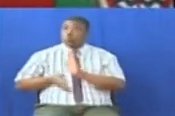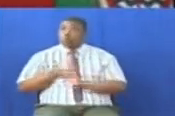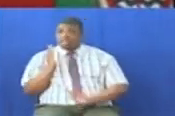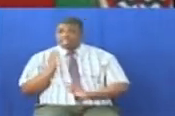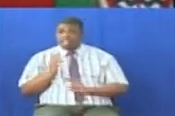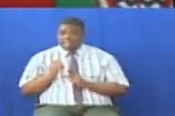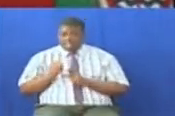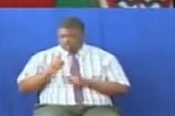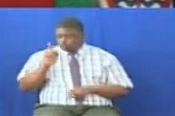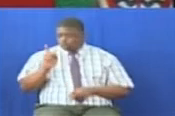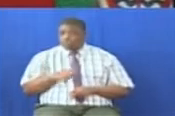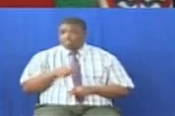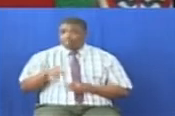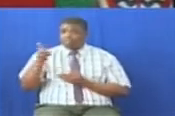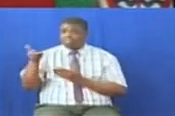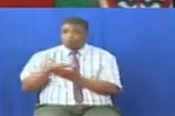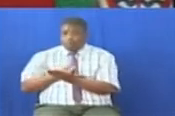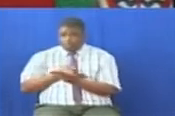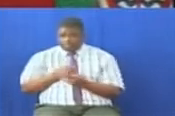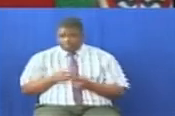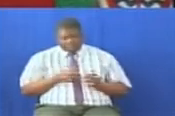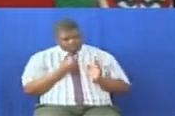zimekosewa. Mfano, kwa mwaka